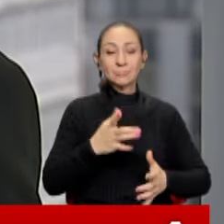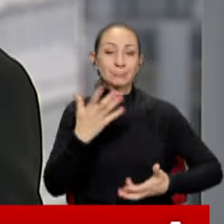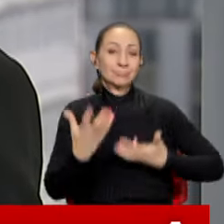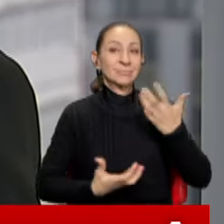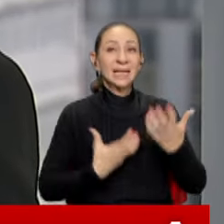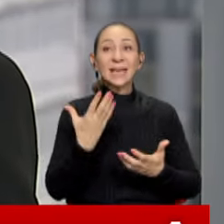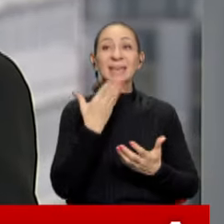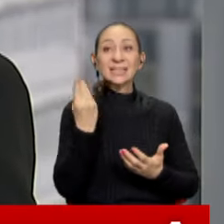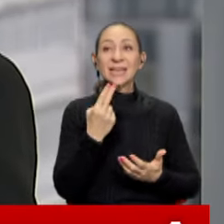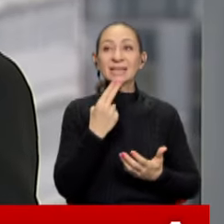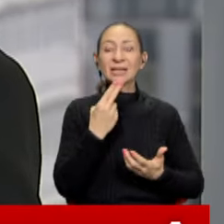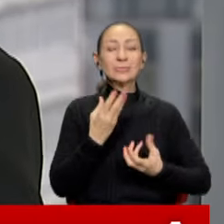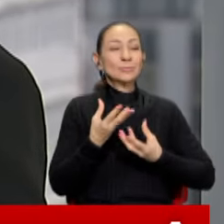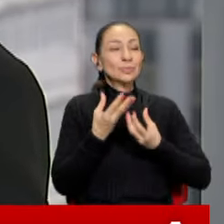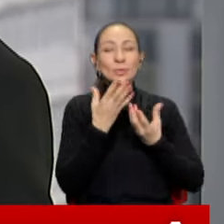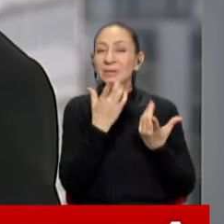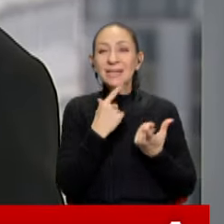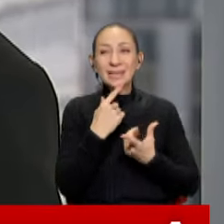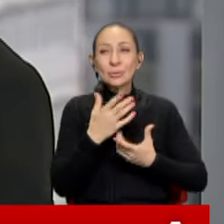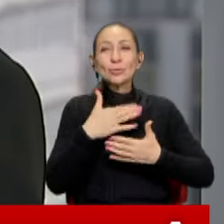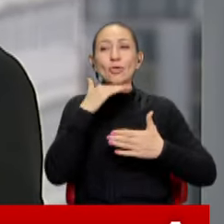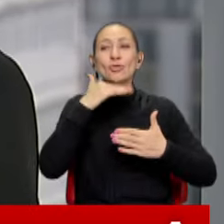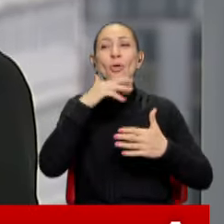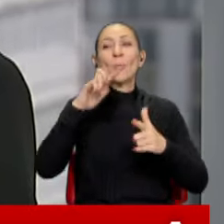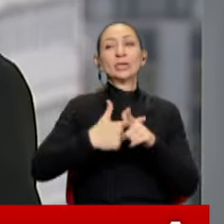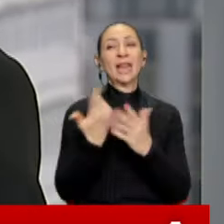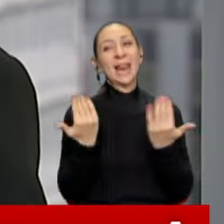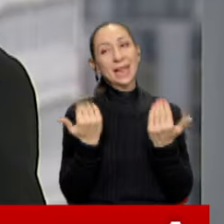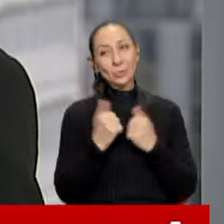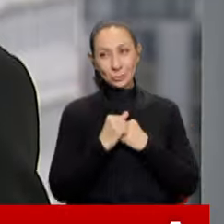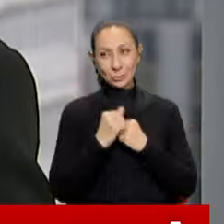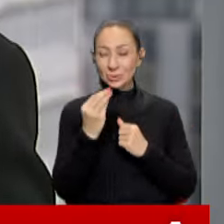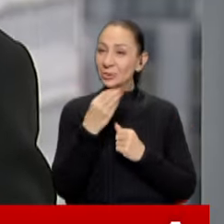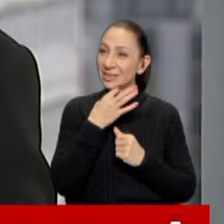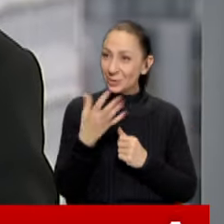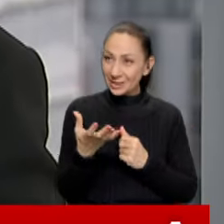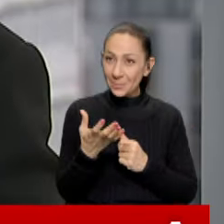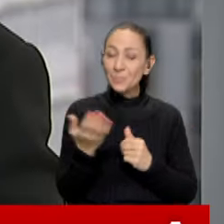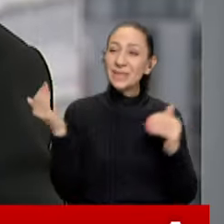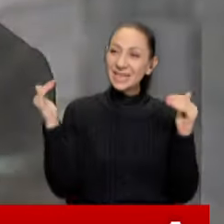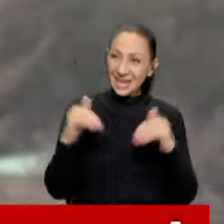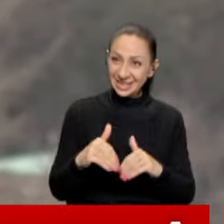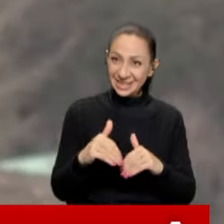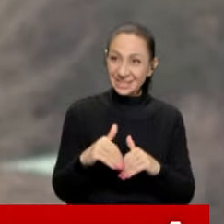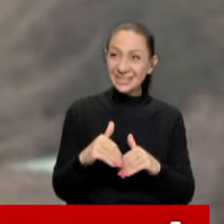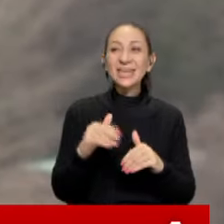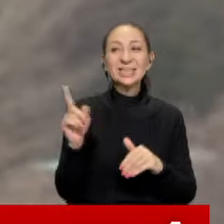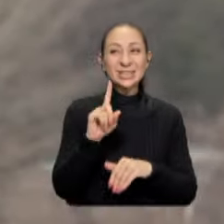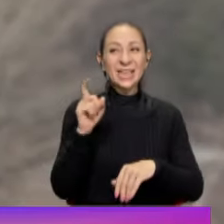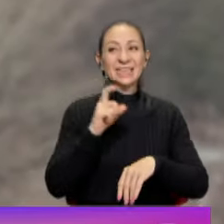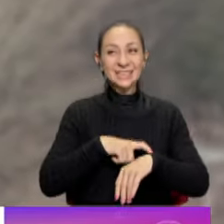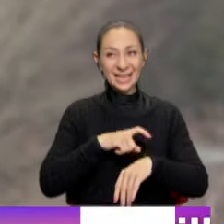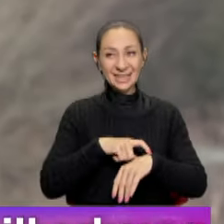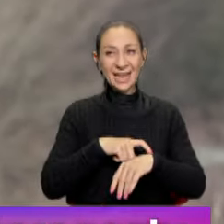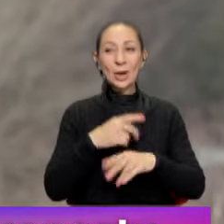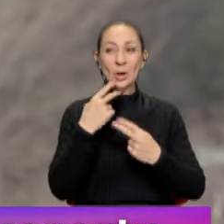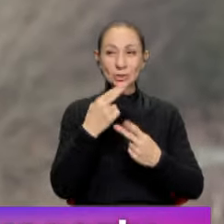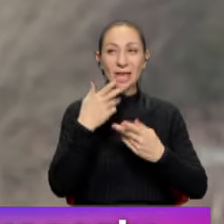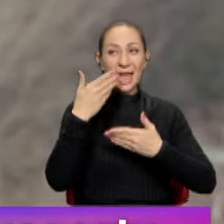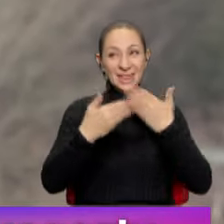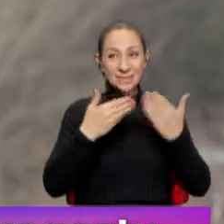Gençlerle, kadınlarla, cıvıl cıvıl hale getireceğiz. Dolu dolu projelerle geliyoruz. Efendim çok teşekkür ederim. Ben geldiniz, teşekkür ediyorum. Çalar Saat'te